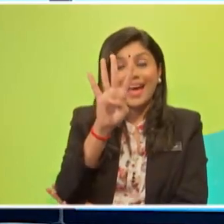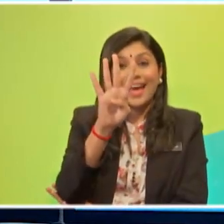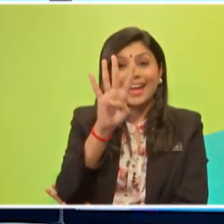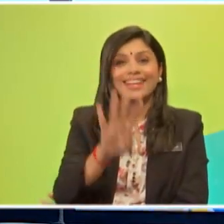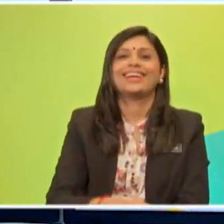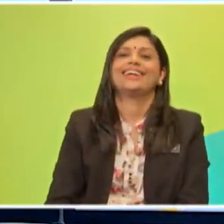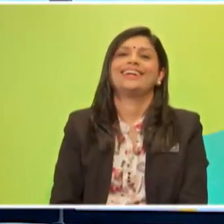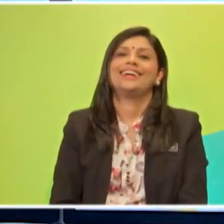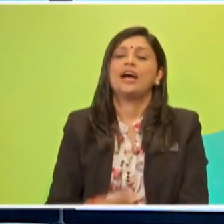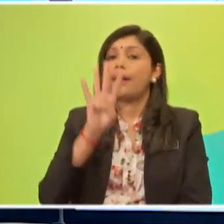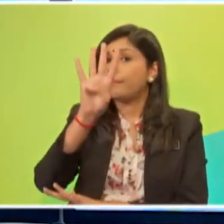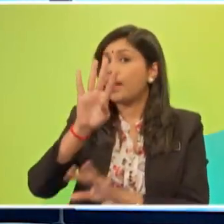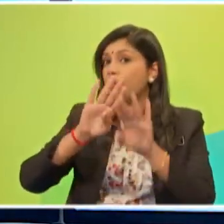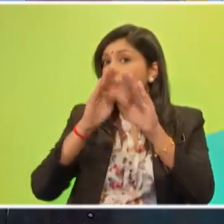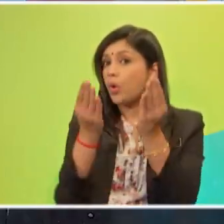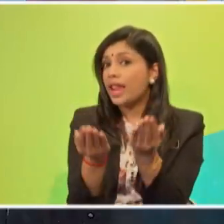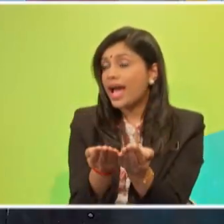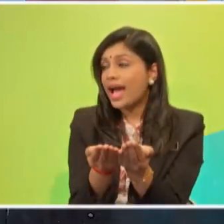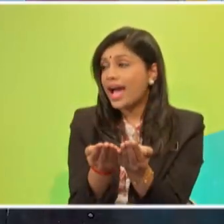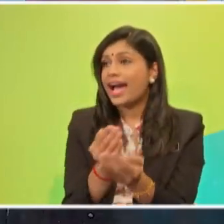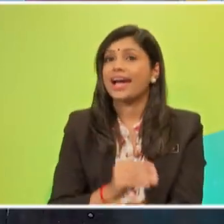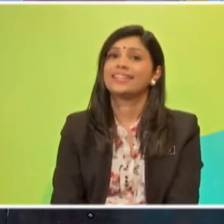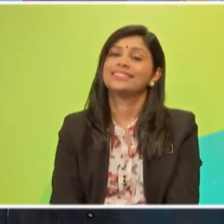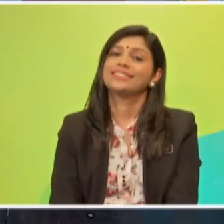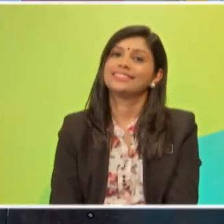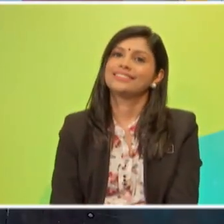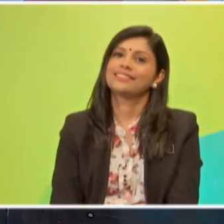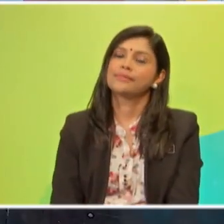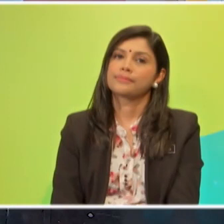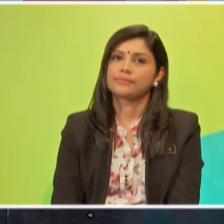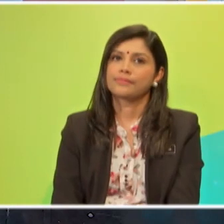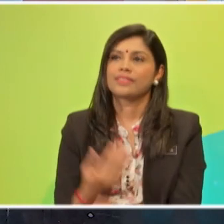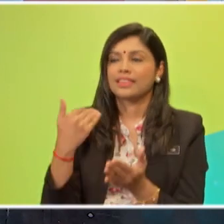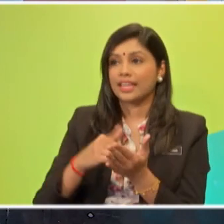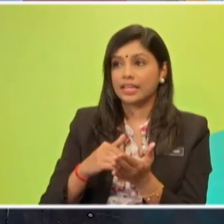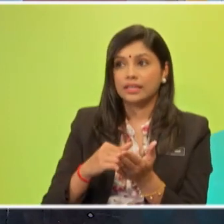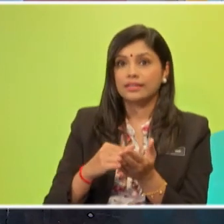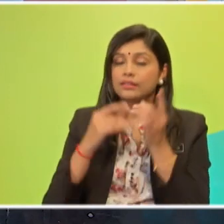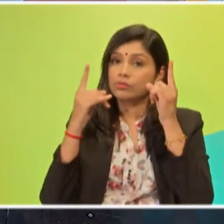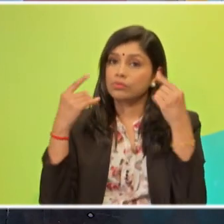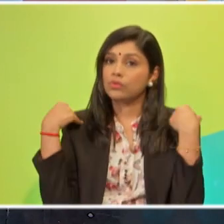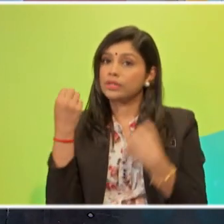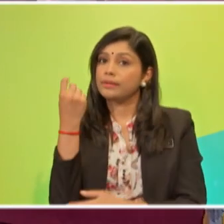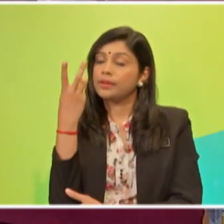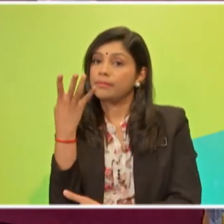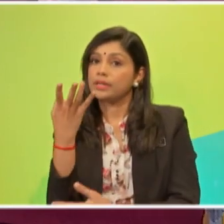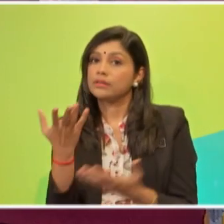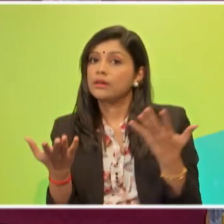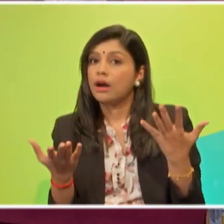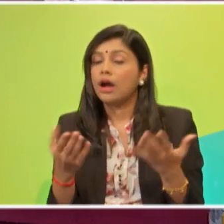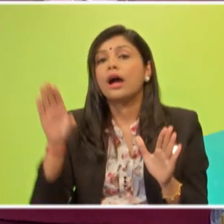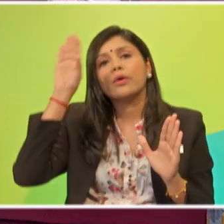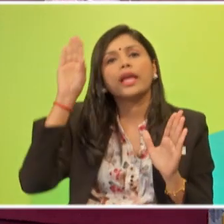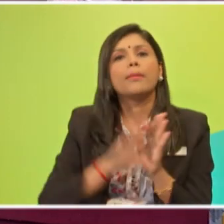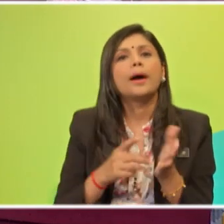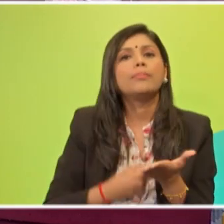empat biji bola. Pandai. Okey, seterusnya. Ha, ini gambar apa, Sean?